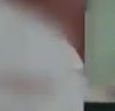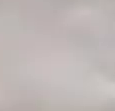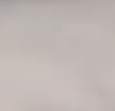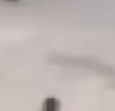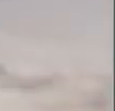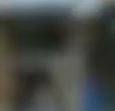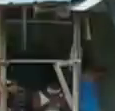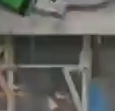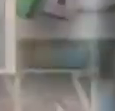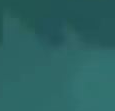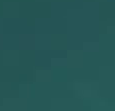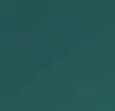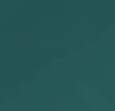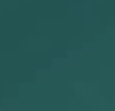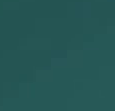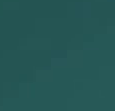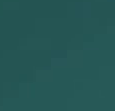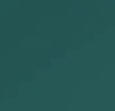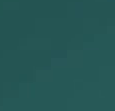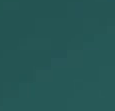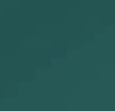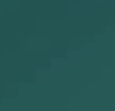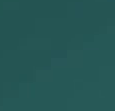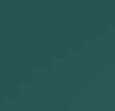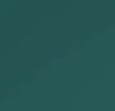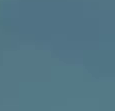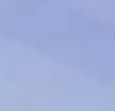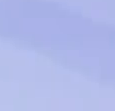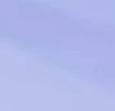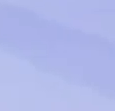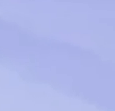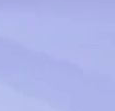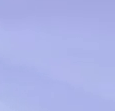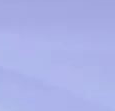iiwanan, sigurado ko yun, sa Rapi.